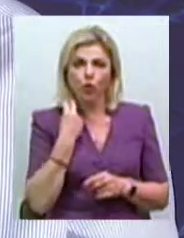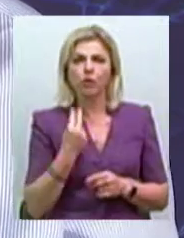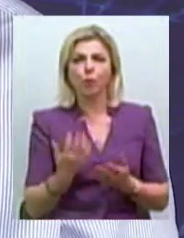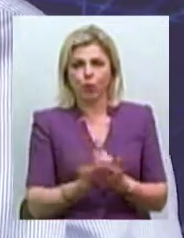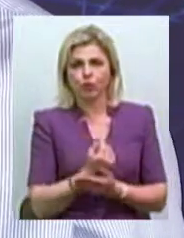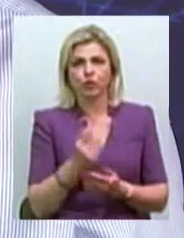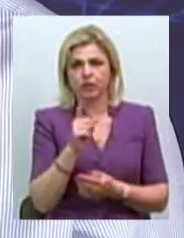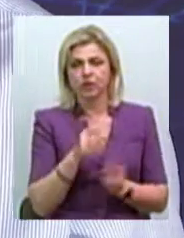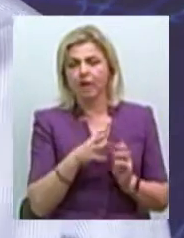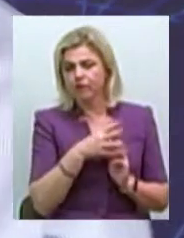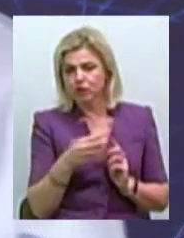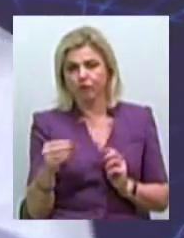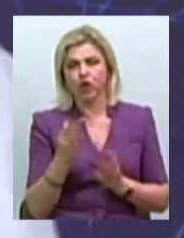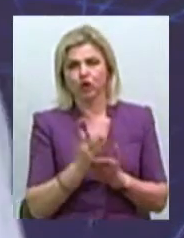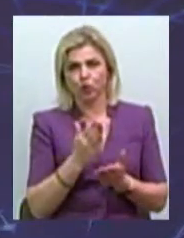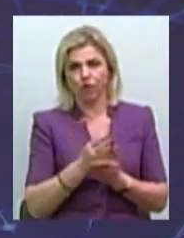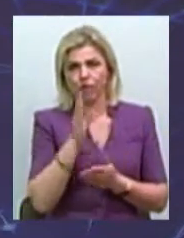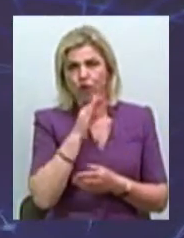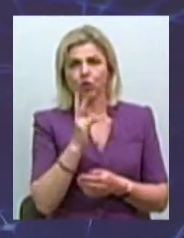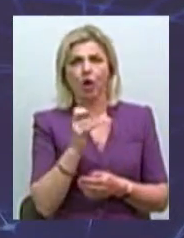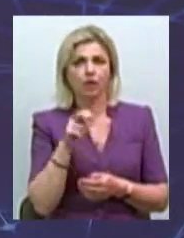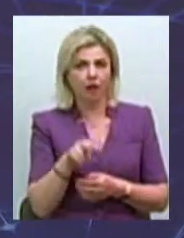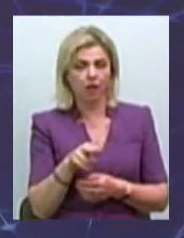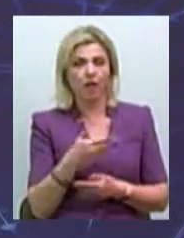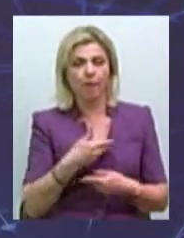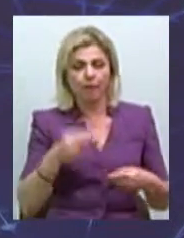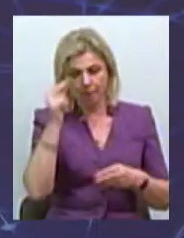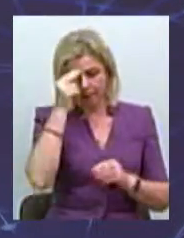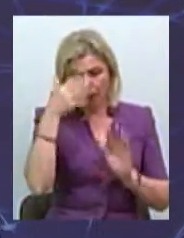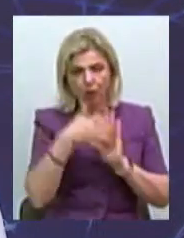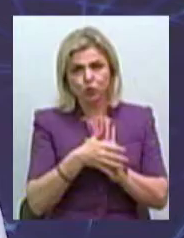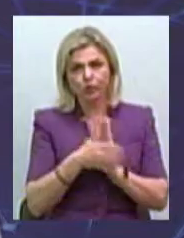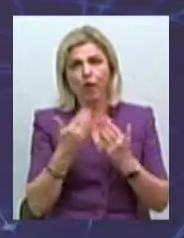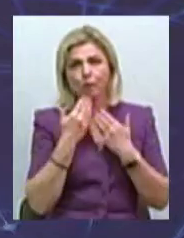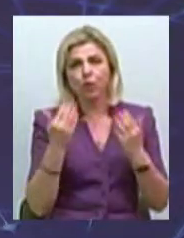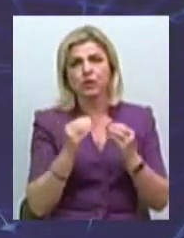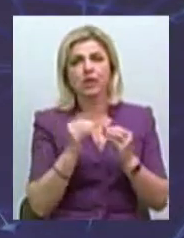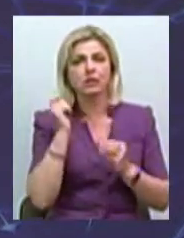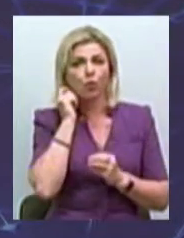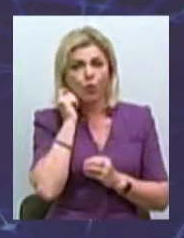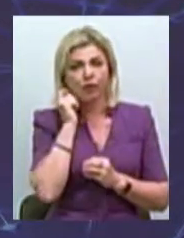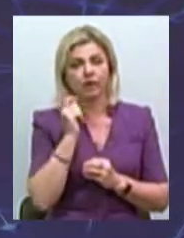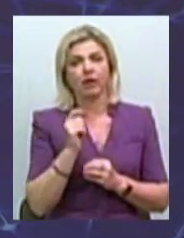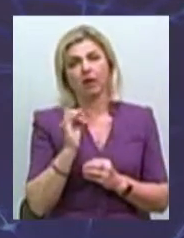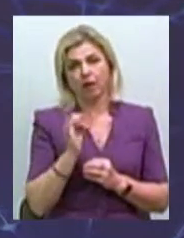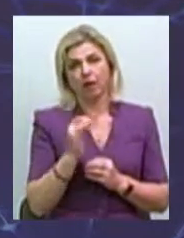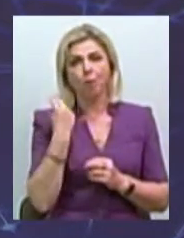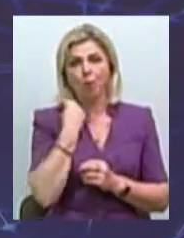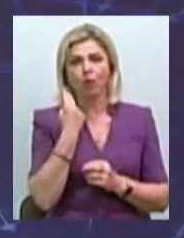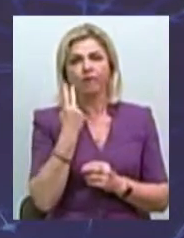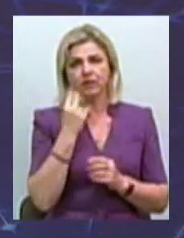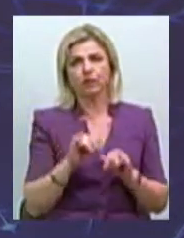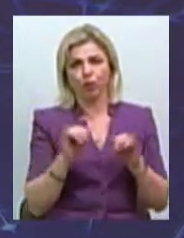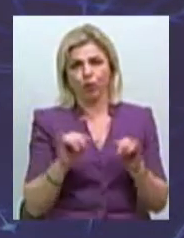ну, мабуть, всього існування водоканалу, тому що ми проаналізували останні 10 років, і, ну, борг завжди